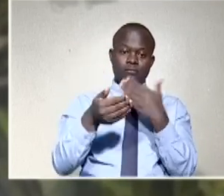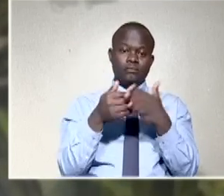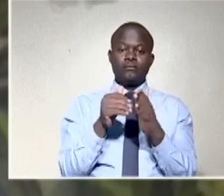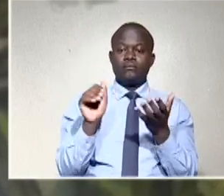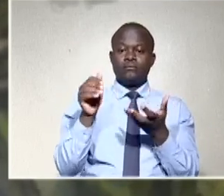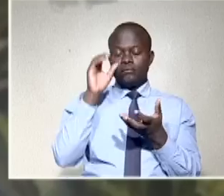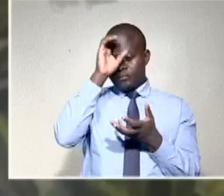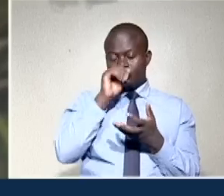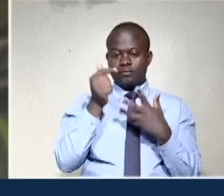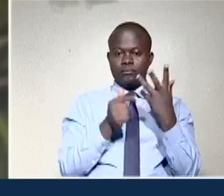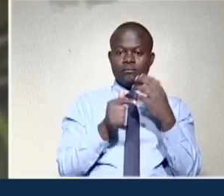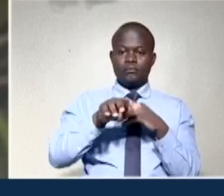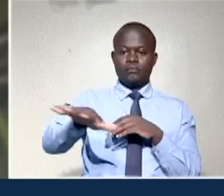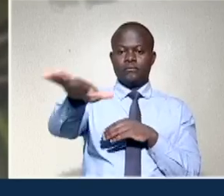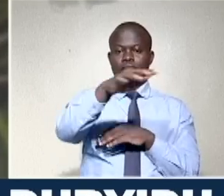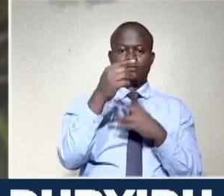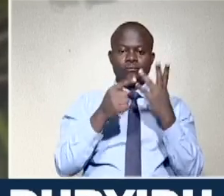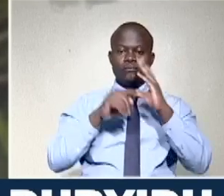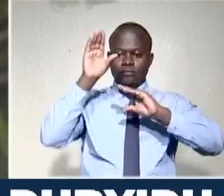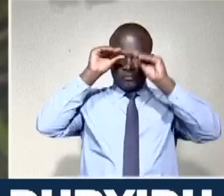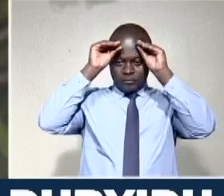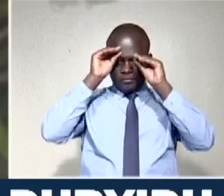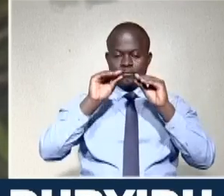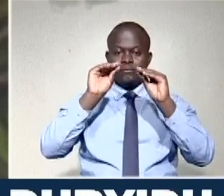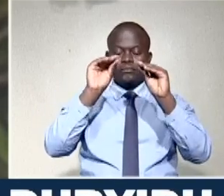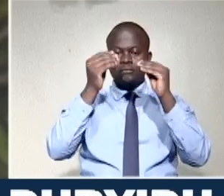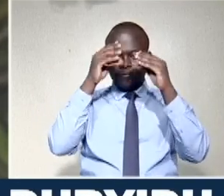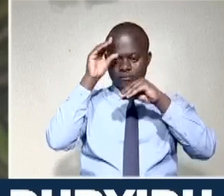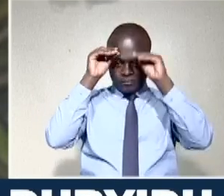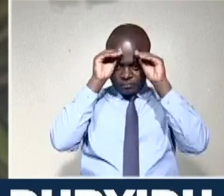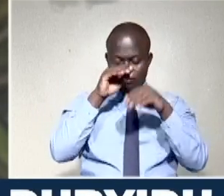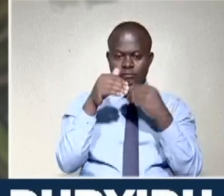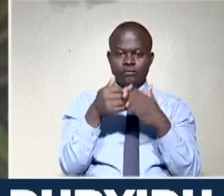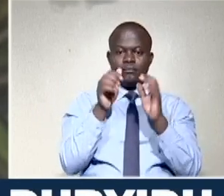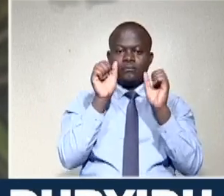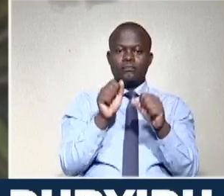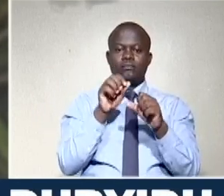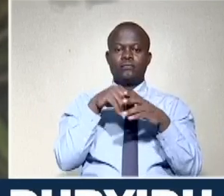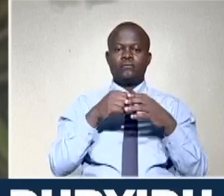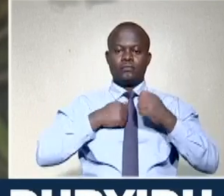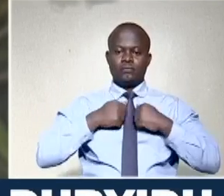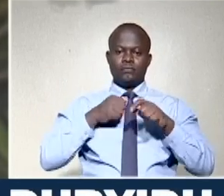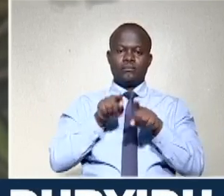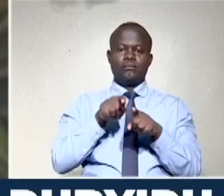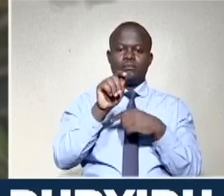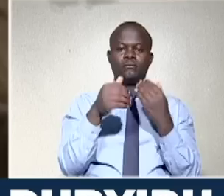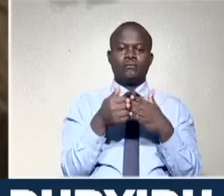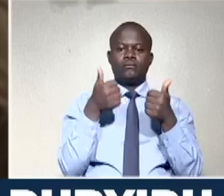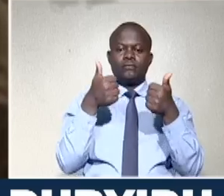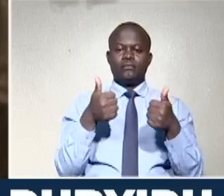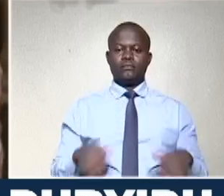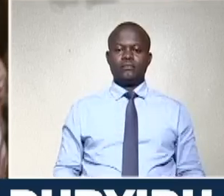ukazahaha ibintu hariya ibintu uziga ibintu wigishariye ukazabizana hano mu Rwanda ukashobora kugira ngo u Rwanda rushobore nabwo kumera